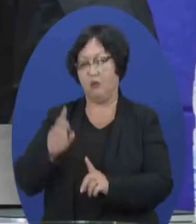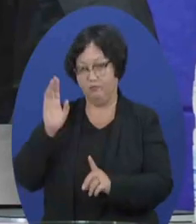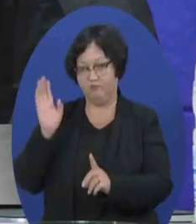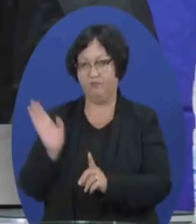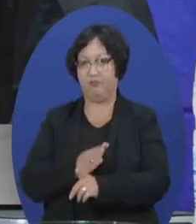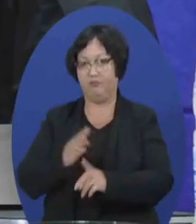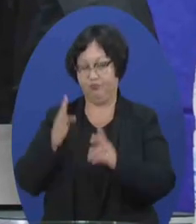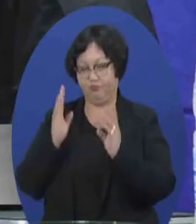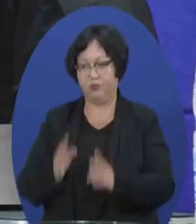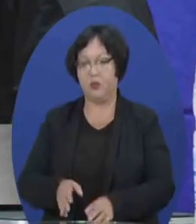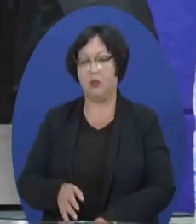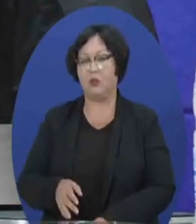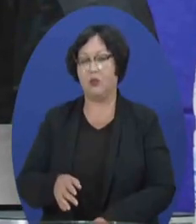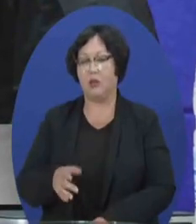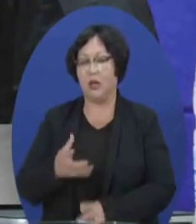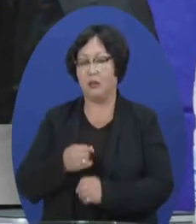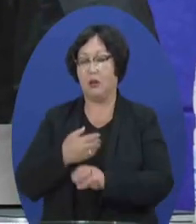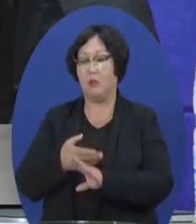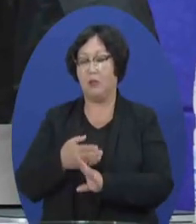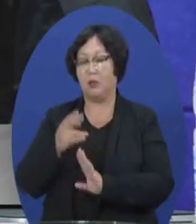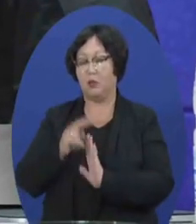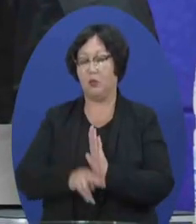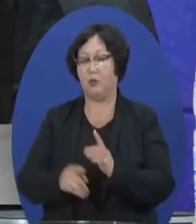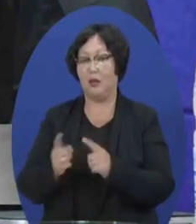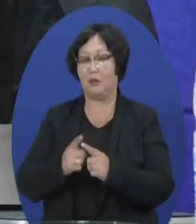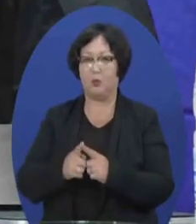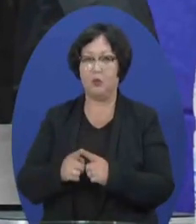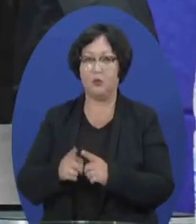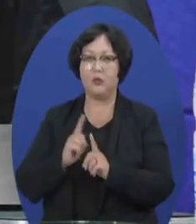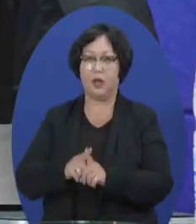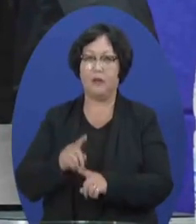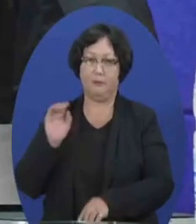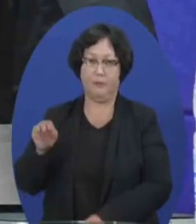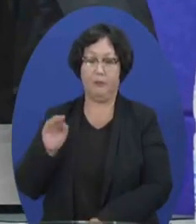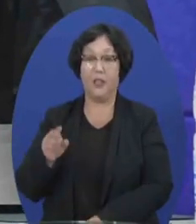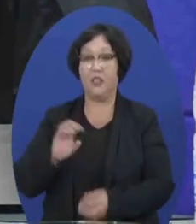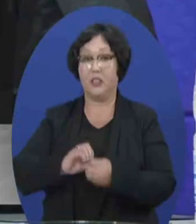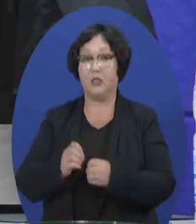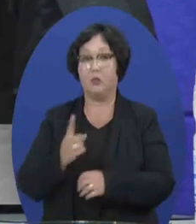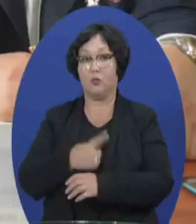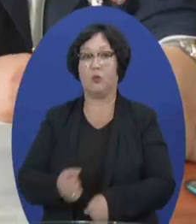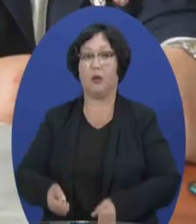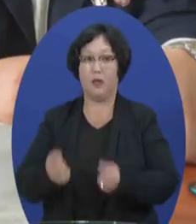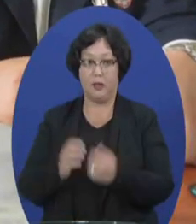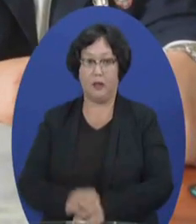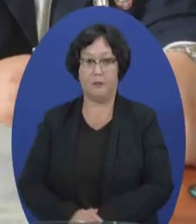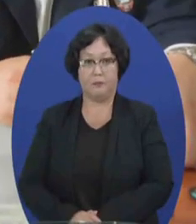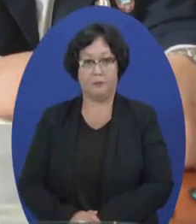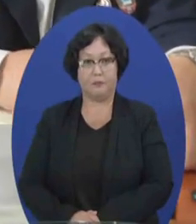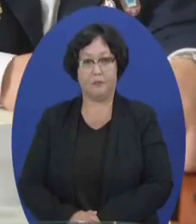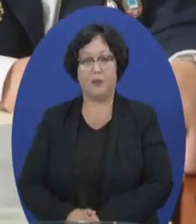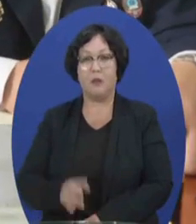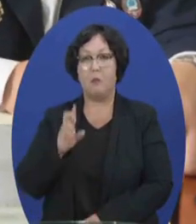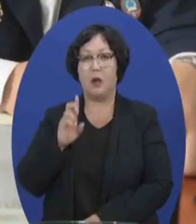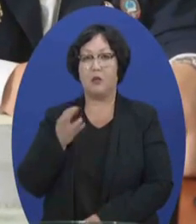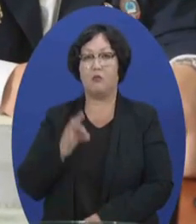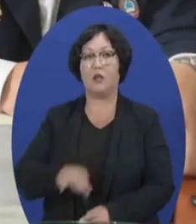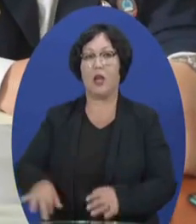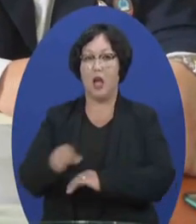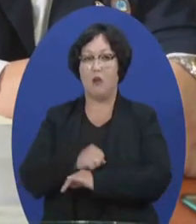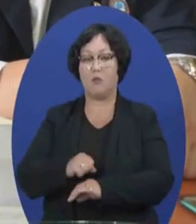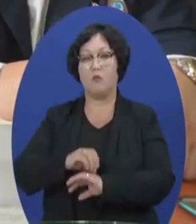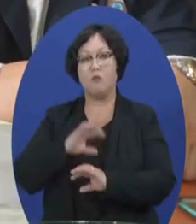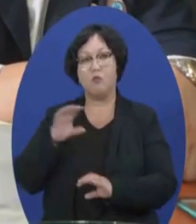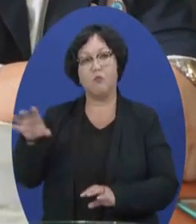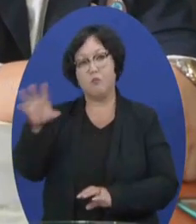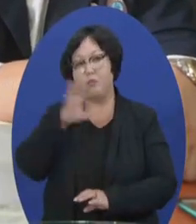Тэгж байж бид халдвар хамгааллын дэглэмээ хатуу мөрөлдүүлнэ. Хийж байгаа ажлыг үр дүн гарна. Баянгөлгийн аймагт нийт